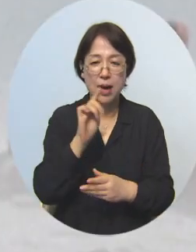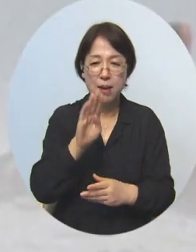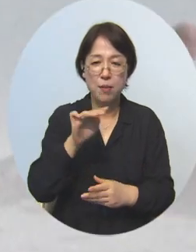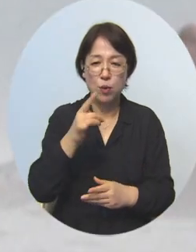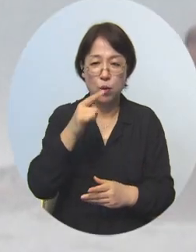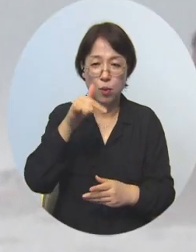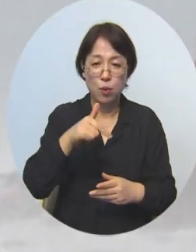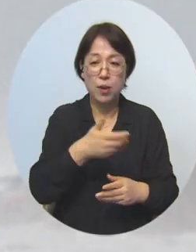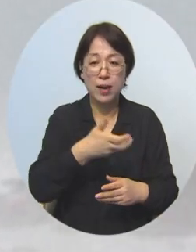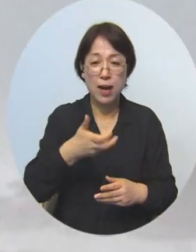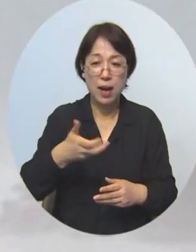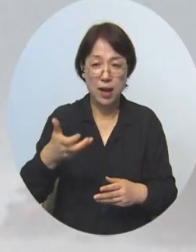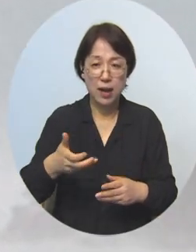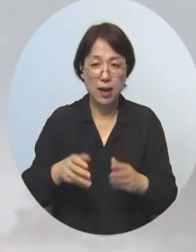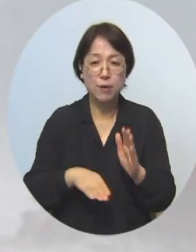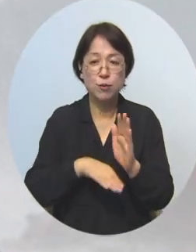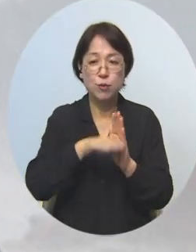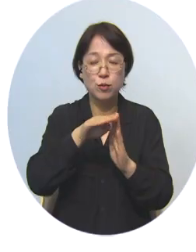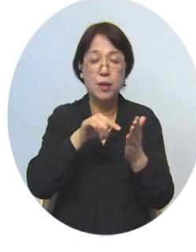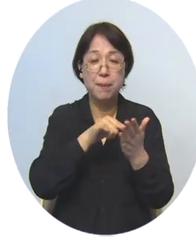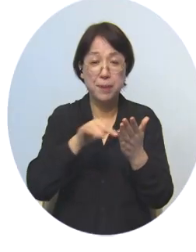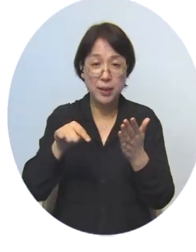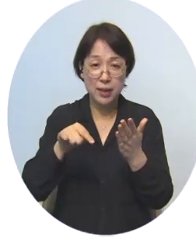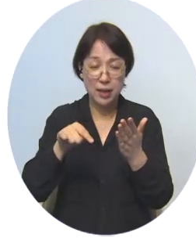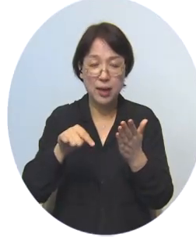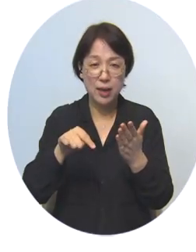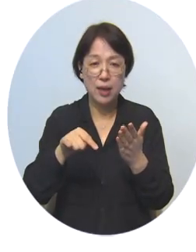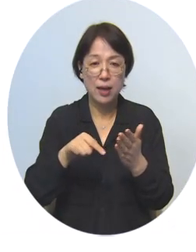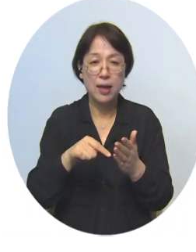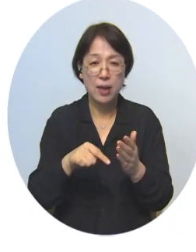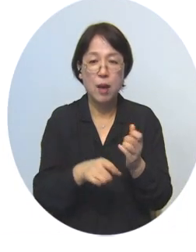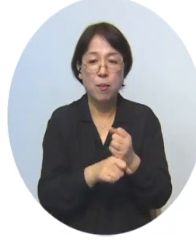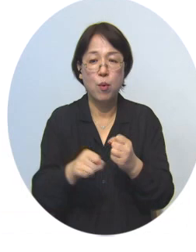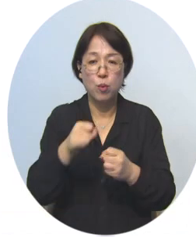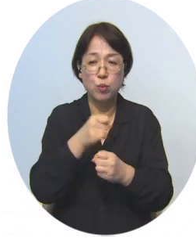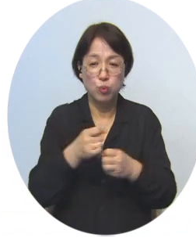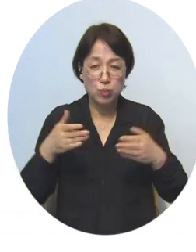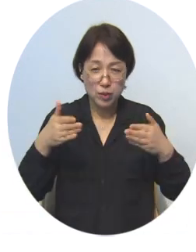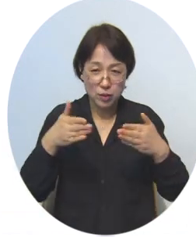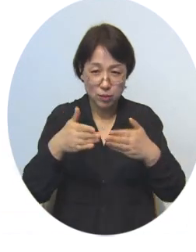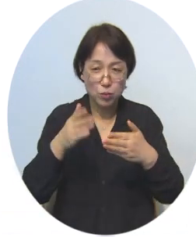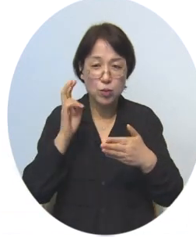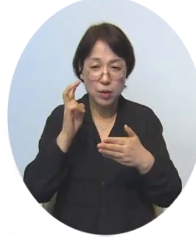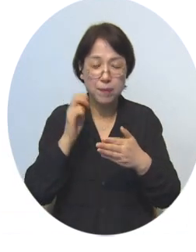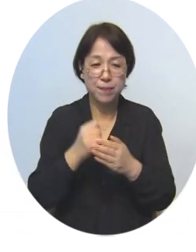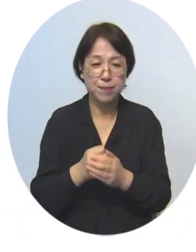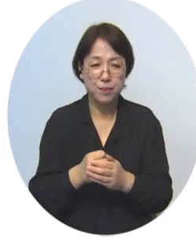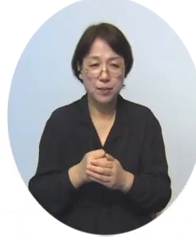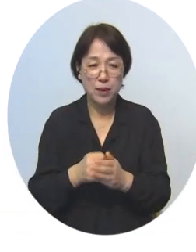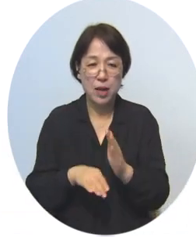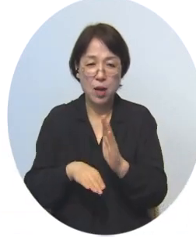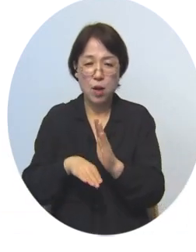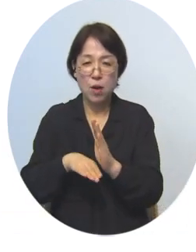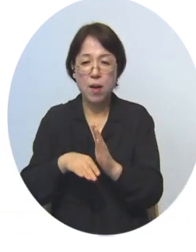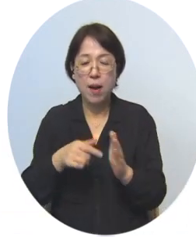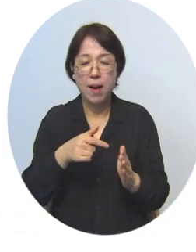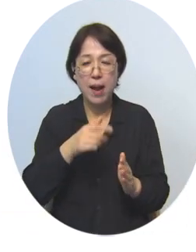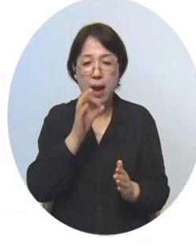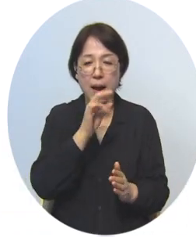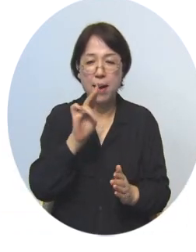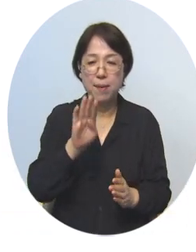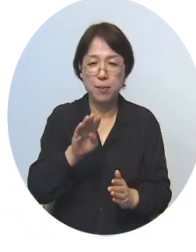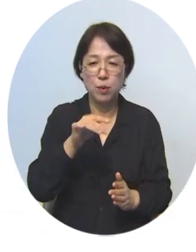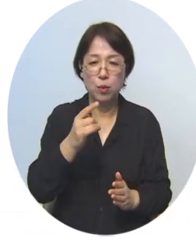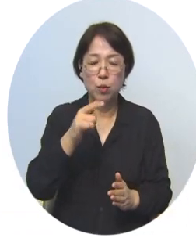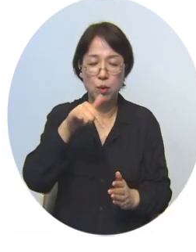무반응으로 일관하고 있다는 분석이 나오는 상황. 이번 수해 피해 규모가 상당한 것으로 알려지고 있습니다.